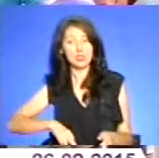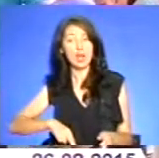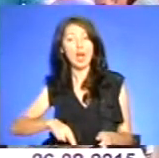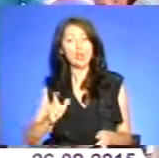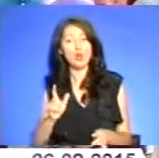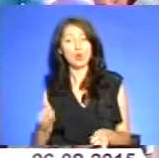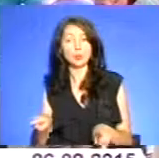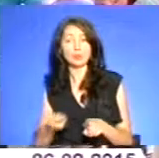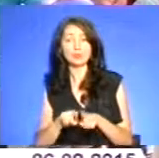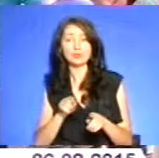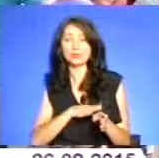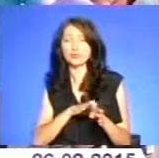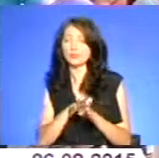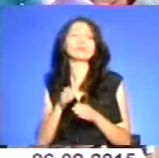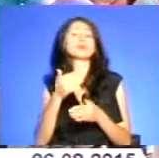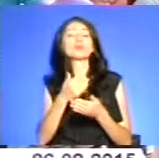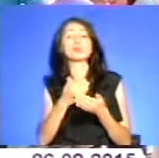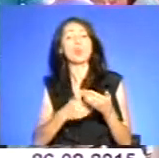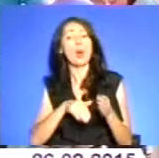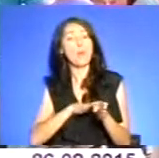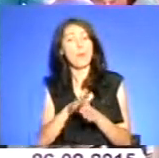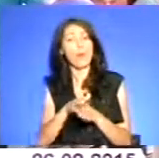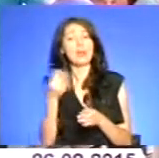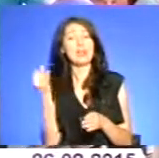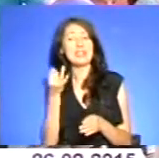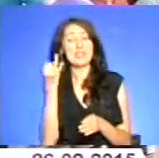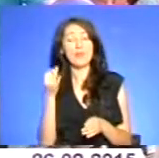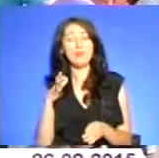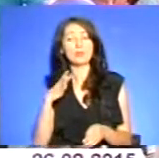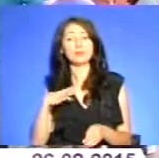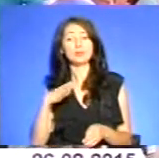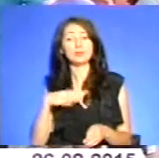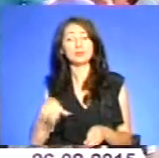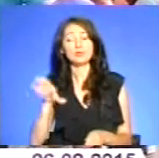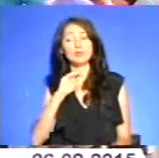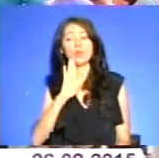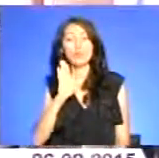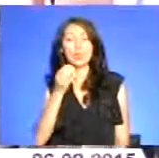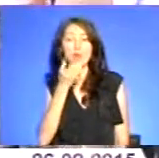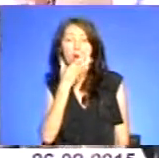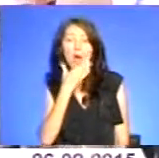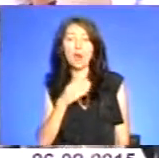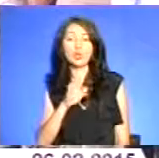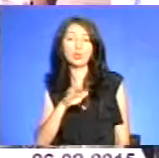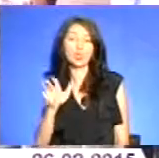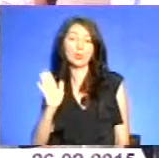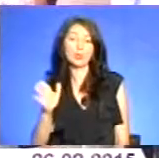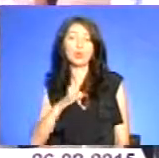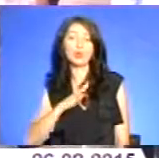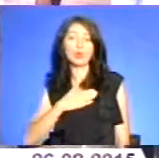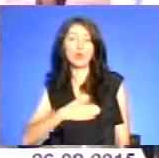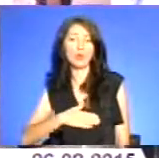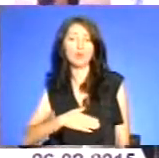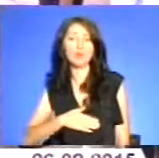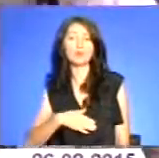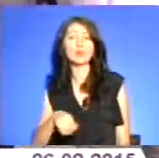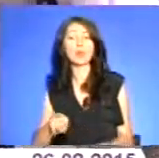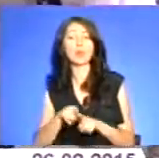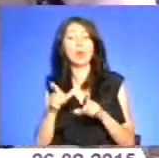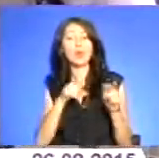що програма насичена, програма цікава, будемо сподіватися, що буде все гарно і діти будуть задоволені. У таких поїздках дітки